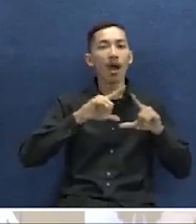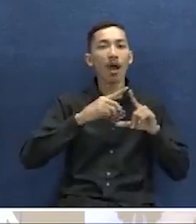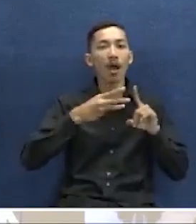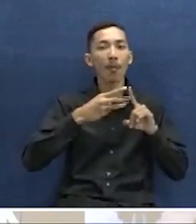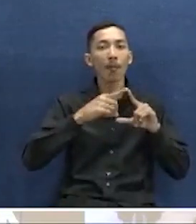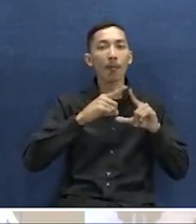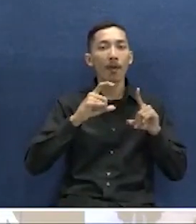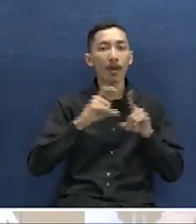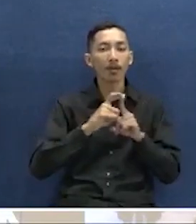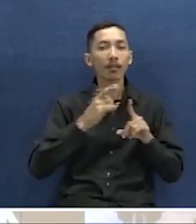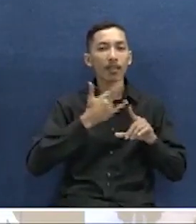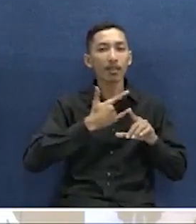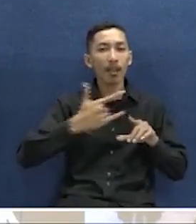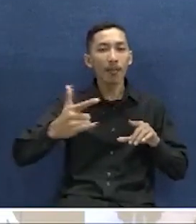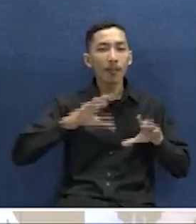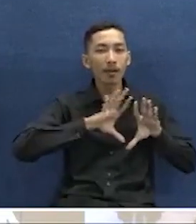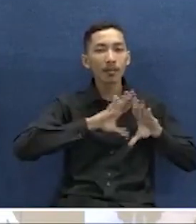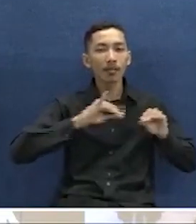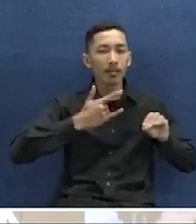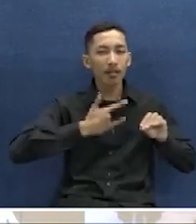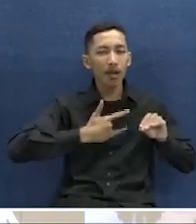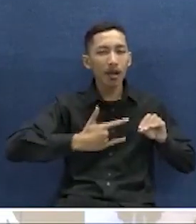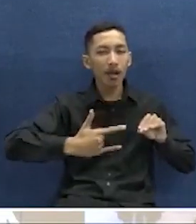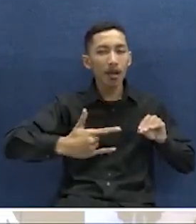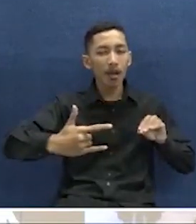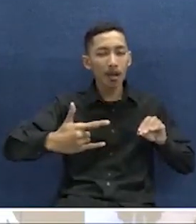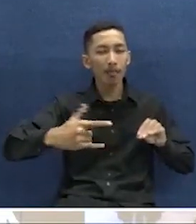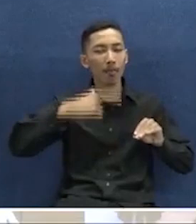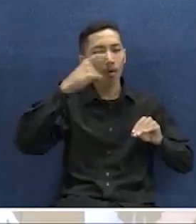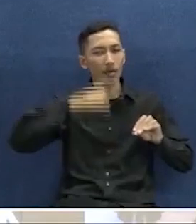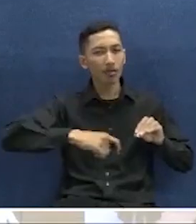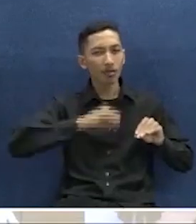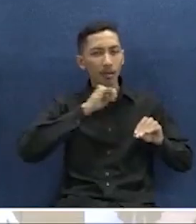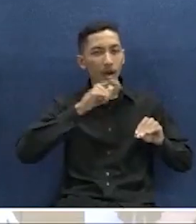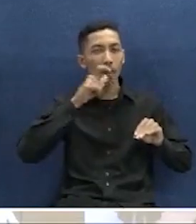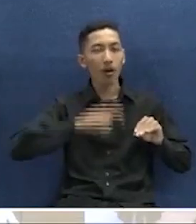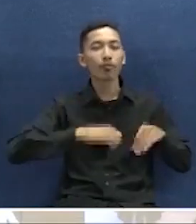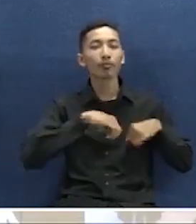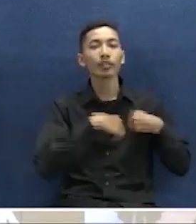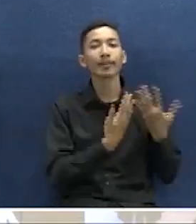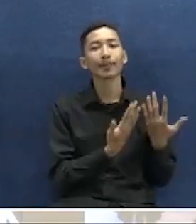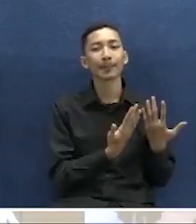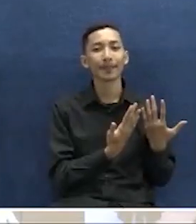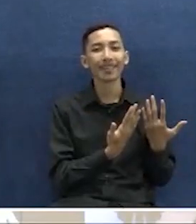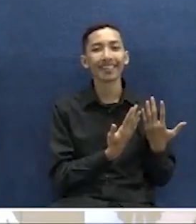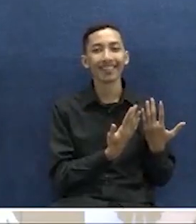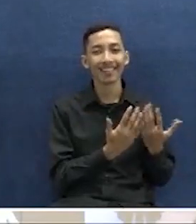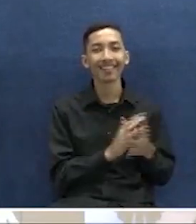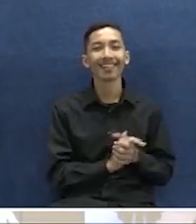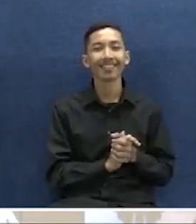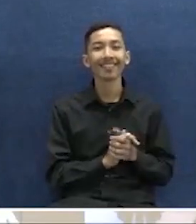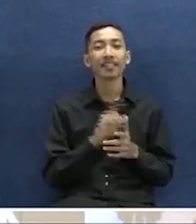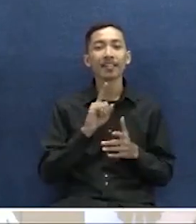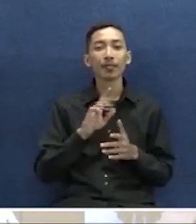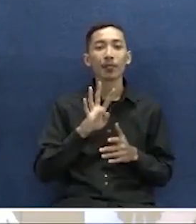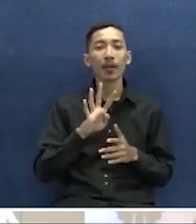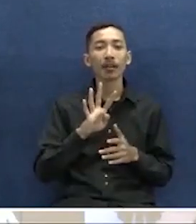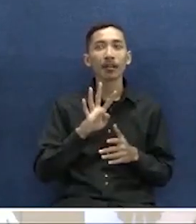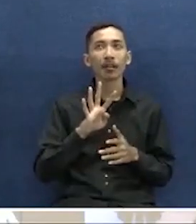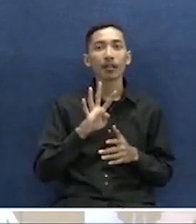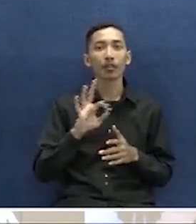untuk bertahan hampir dua abad saat sedangkan sahabatnya Rasulullah 1400 tahun